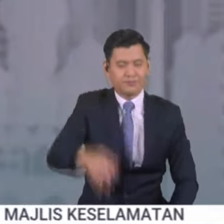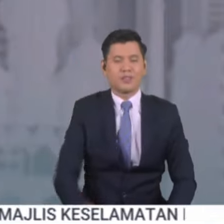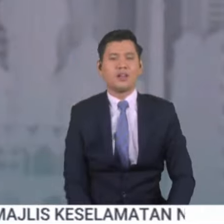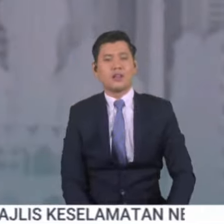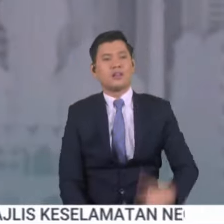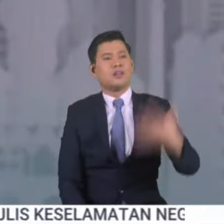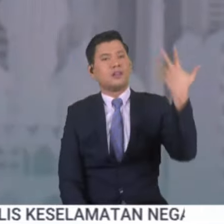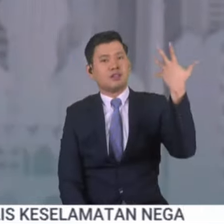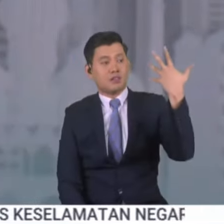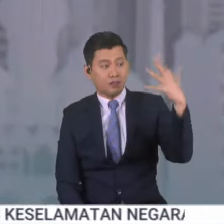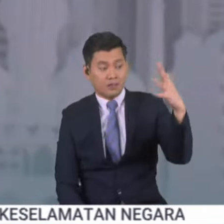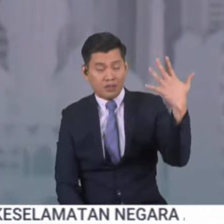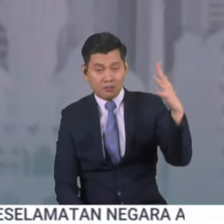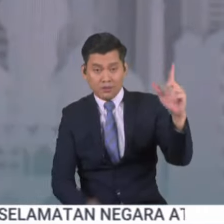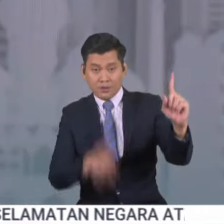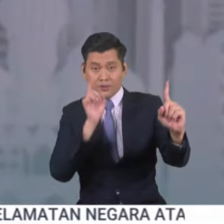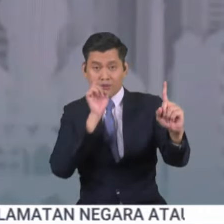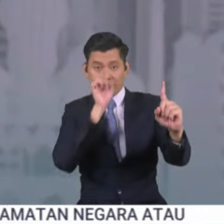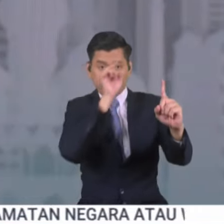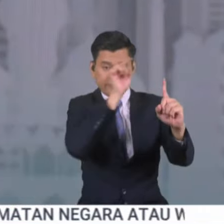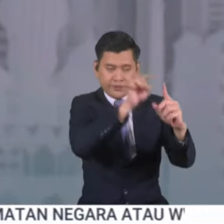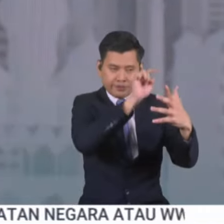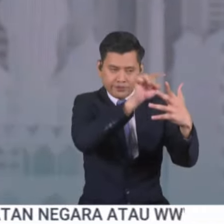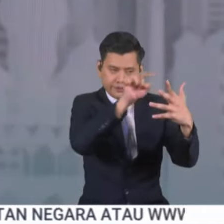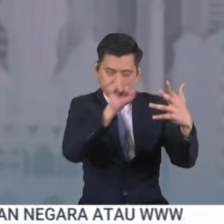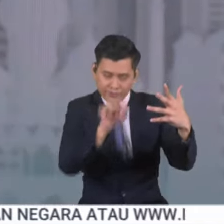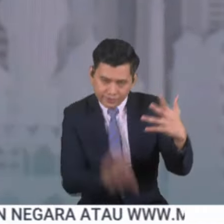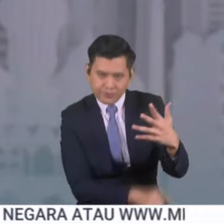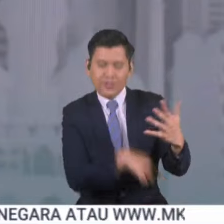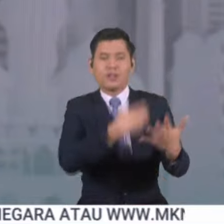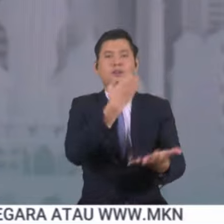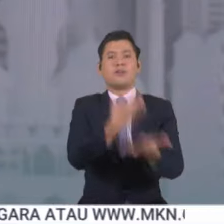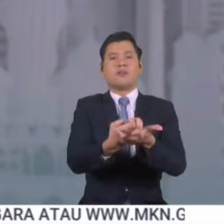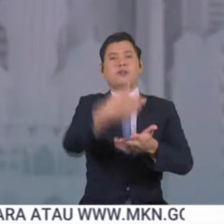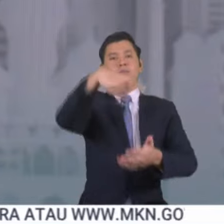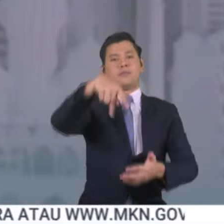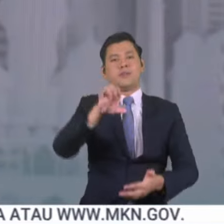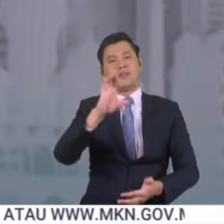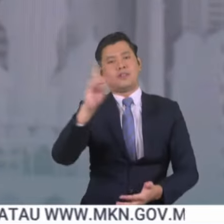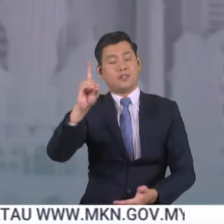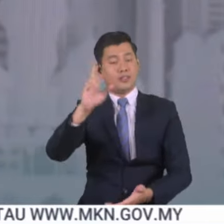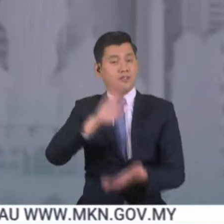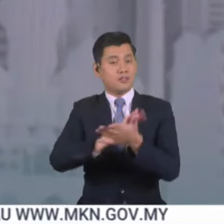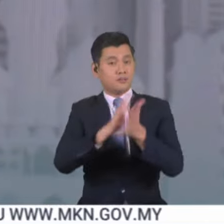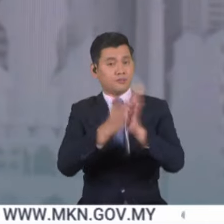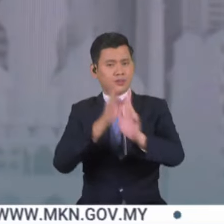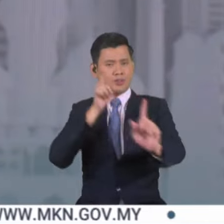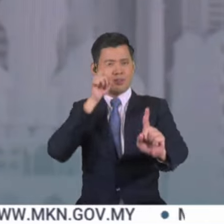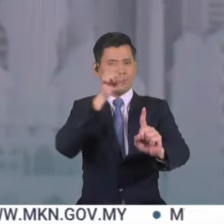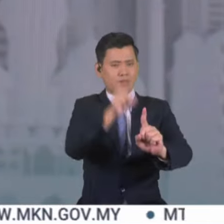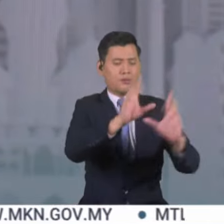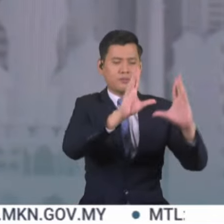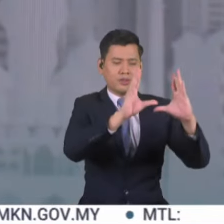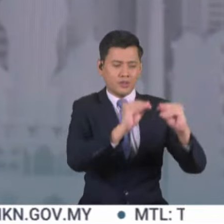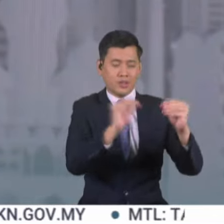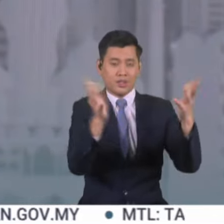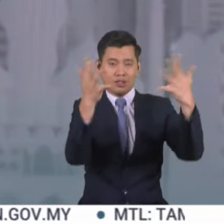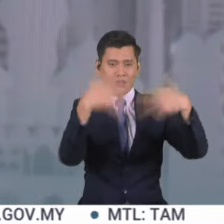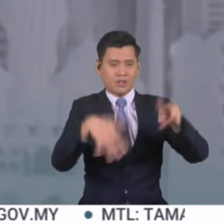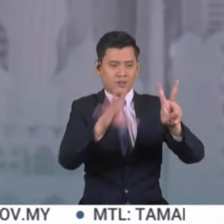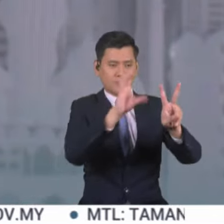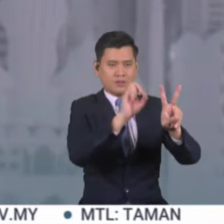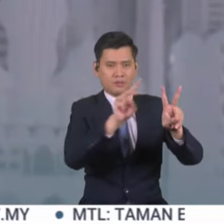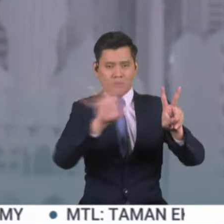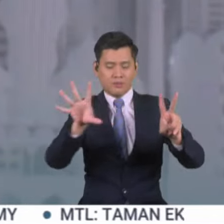15 fokus keberhasilan utama ekonomi PED akan diberi tumpuan dalam sidang kemuncak ASEAN 2025. Menteri